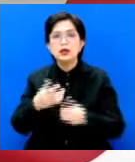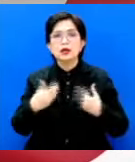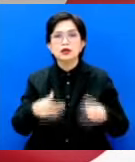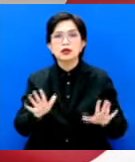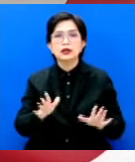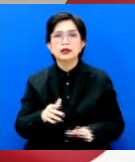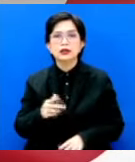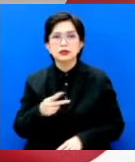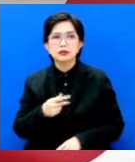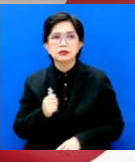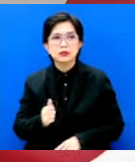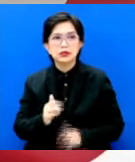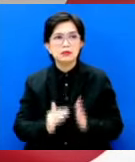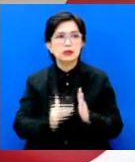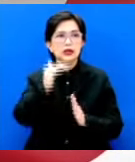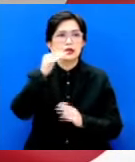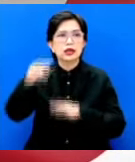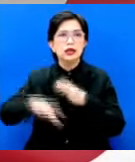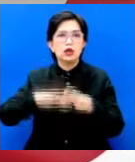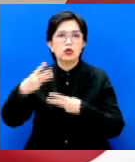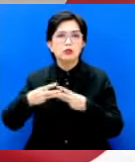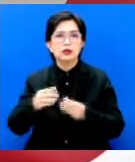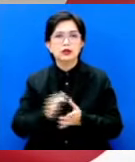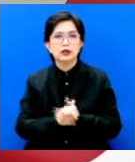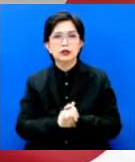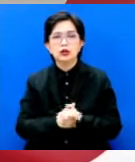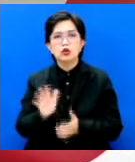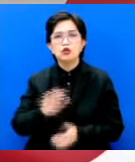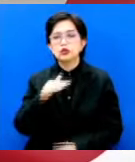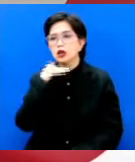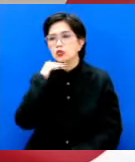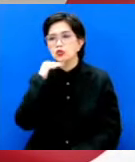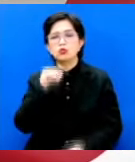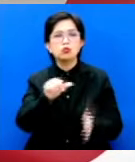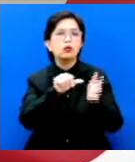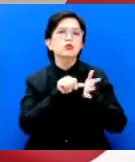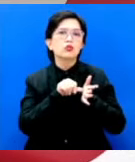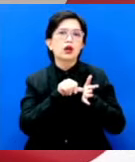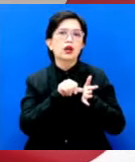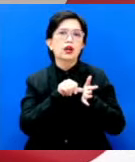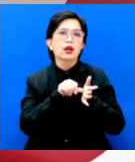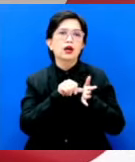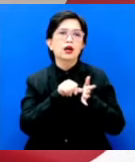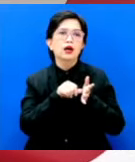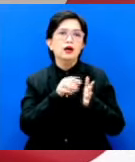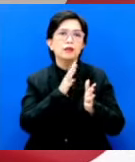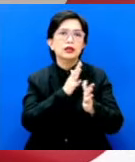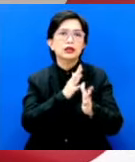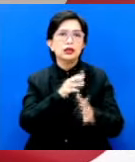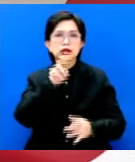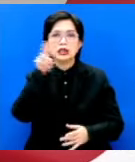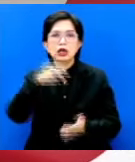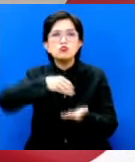perekonomianmelalui produktivitastanpaharusmenunggu bantuantetapimengantreuntukmendapatkanpupuk, misalnya.